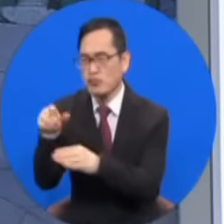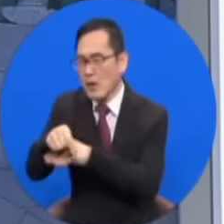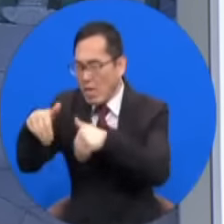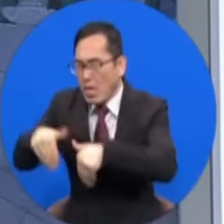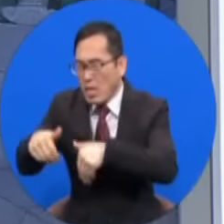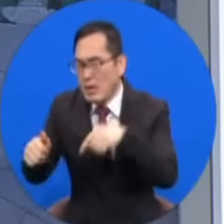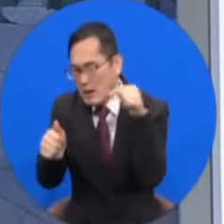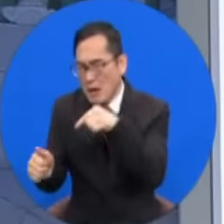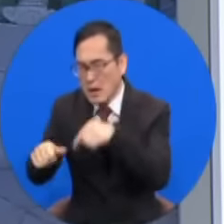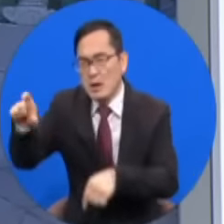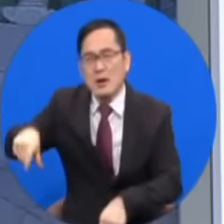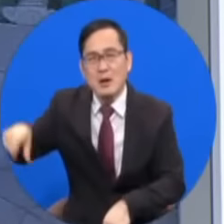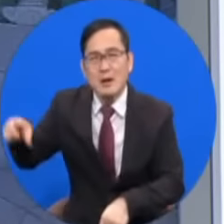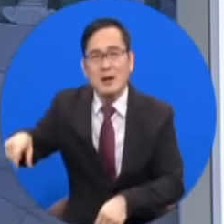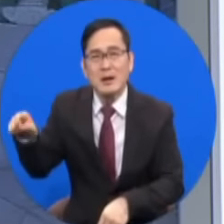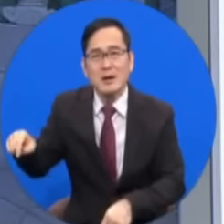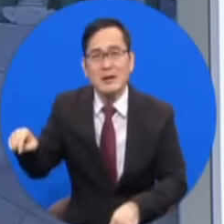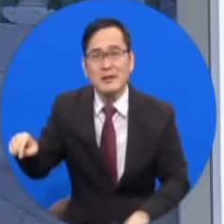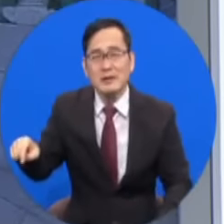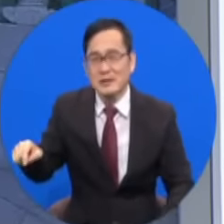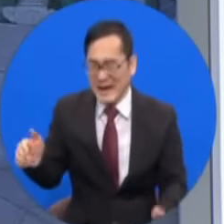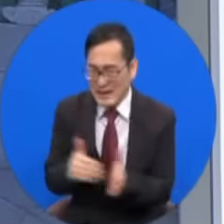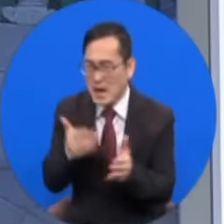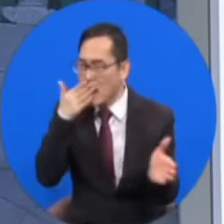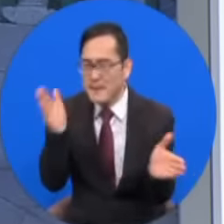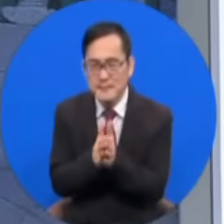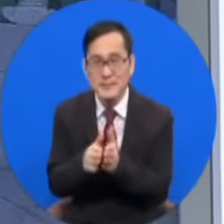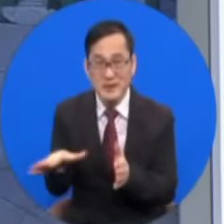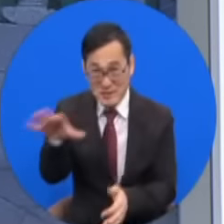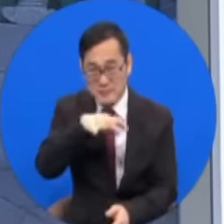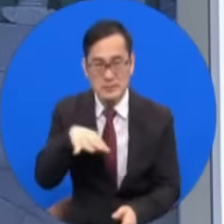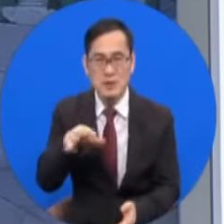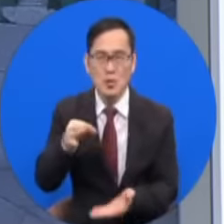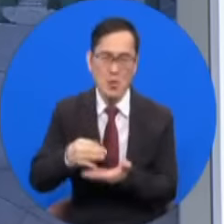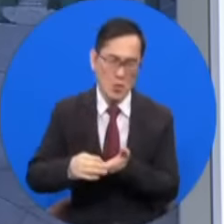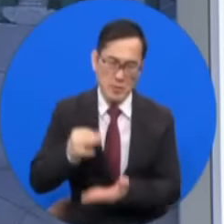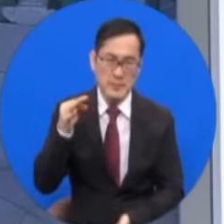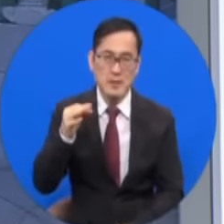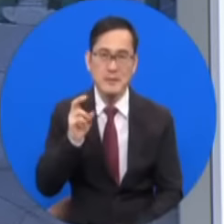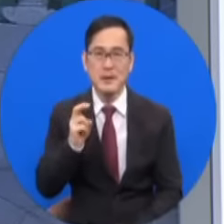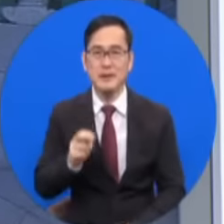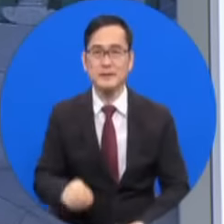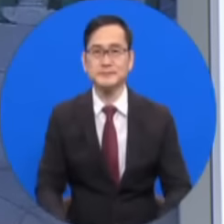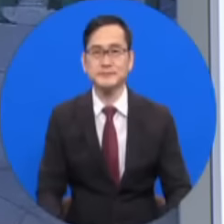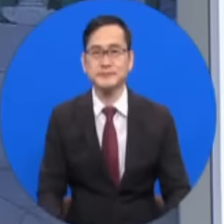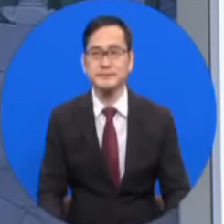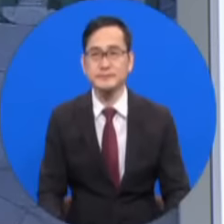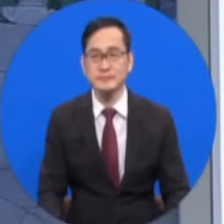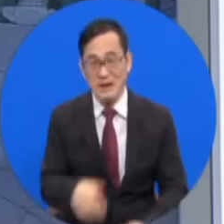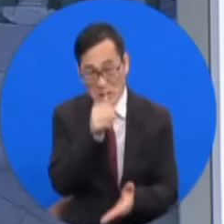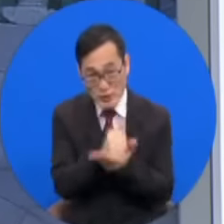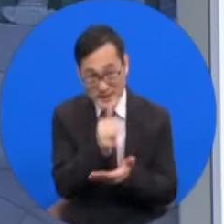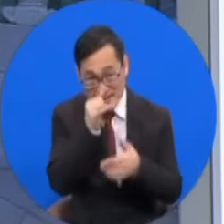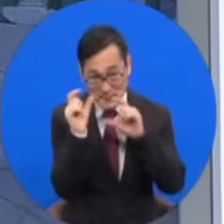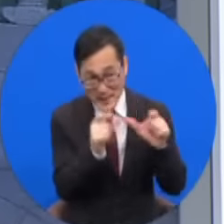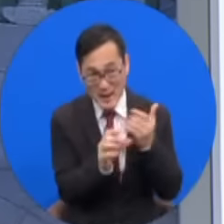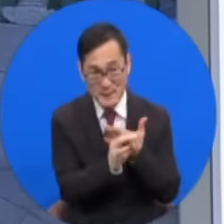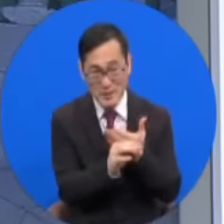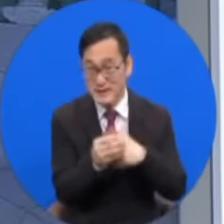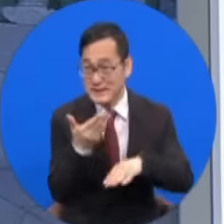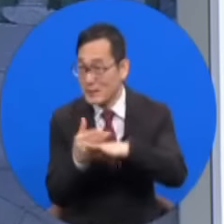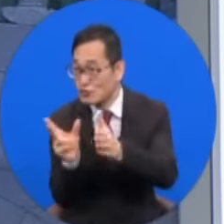대비를 선거 기간에 대신 결제해 줬다는 공지 성법 위반 혐의만 들여다보는 거지만 만약에 이게 유죄가 선고된다면